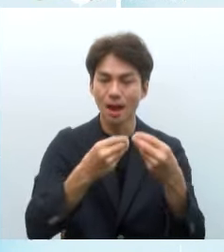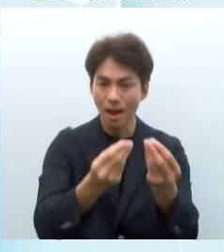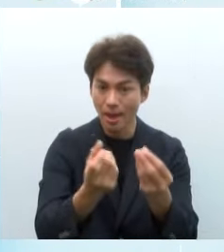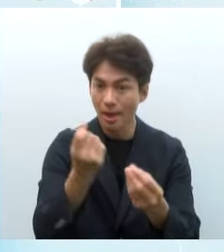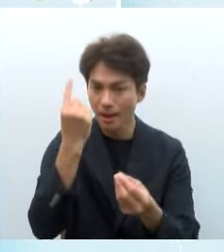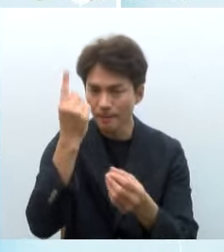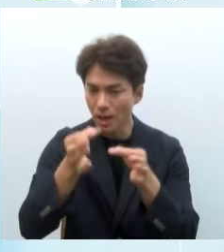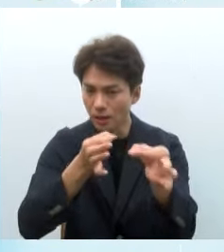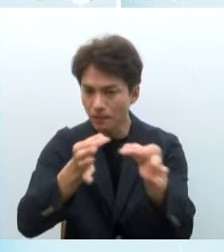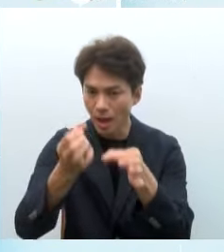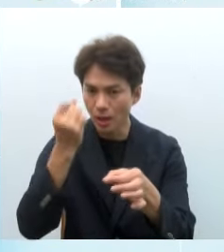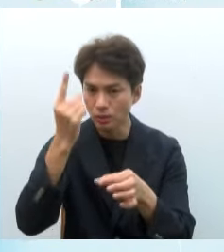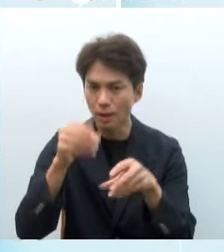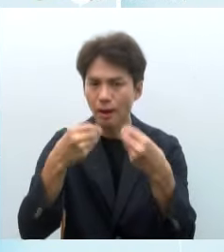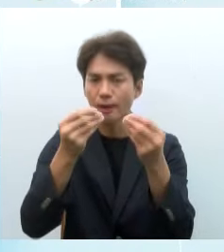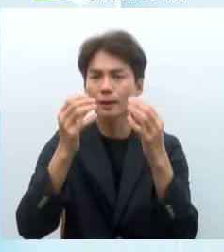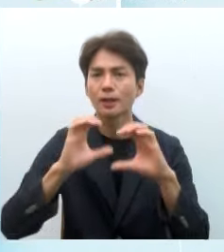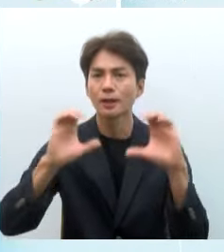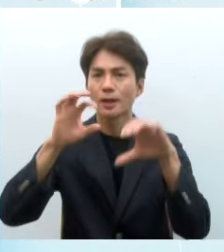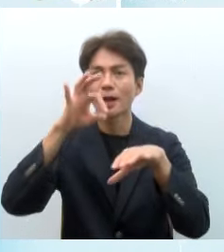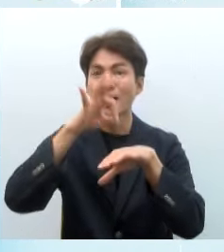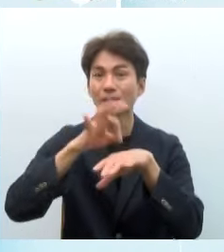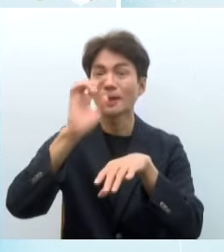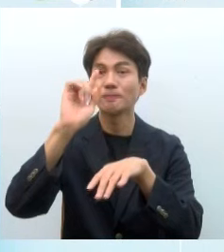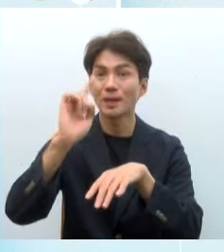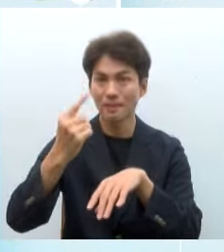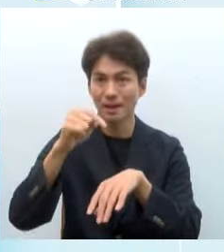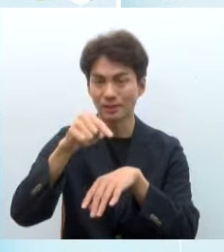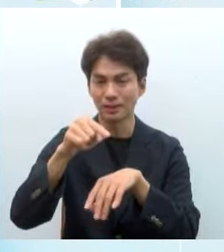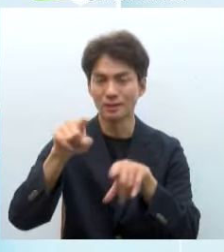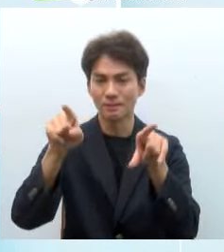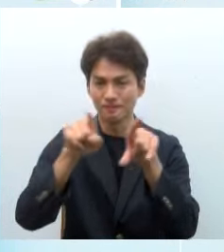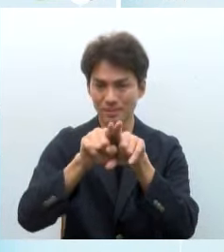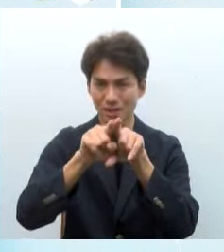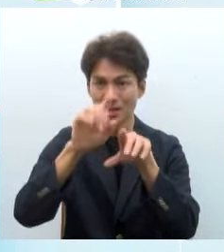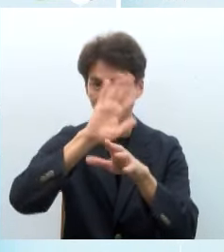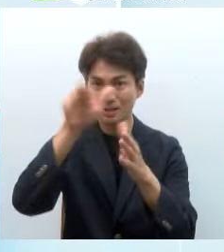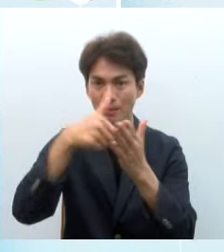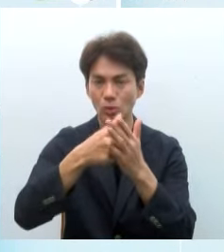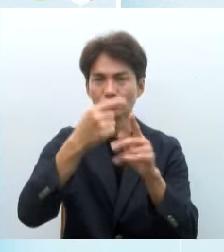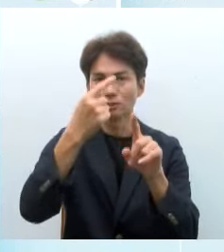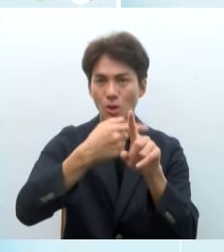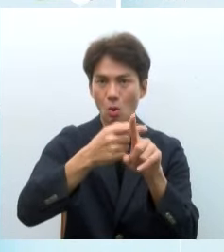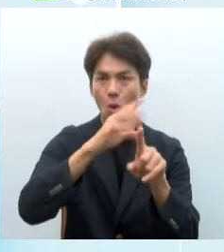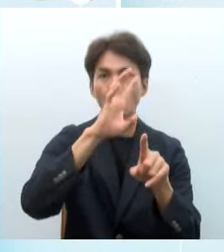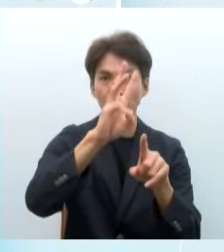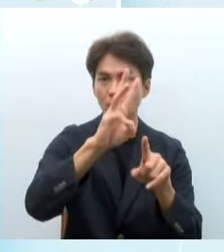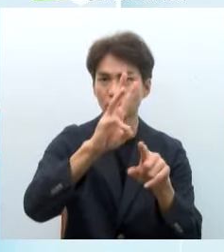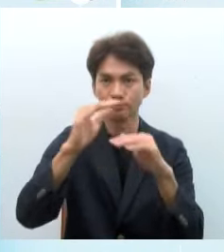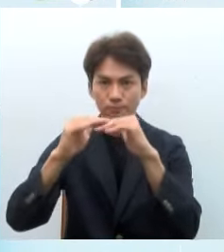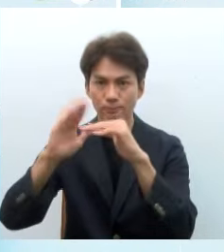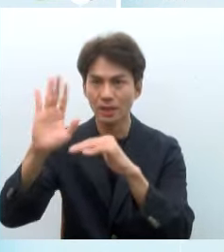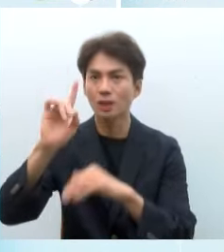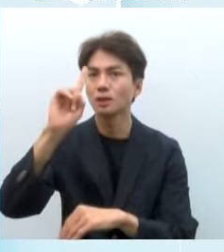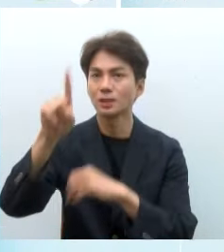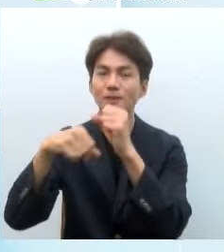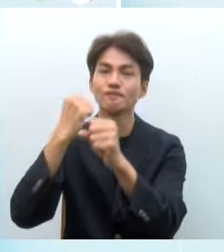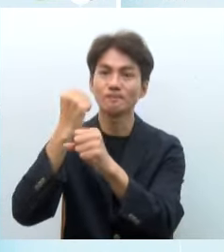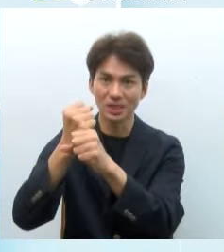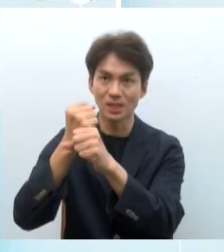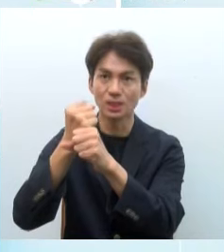ยว่าคืออย่างนี้นะครับว่าทดลองราชการเนี่ยต้องปฏิบัติ6เดือนแล้วก็ไม่เกิน1ปีนะครับในการประเมินเสร็จแ